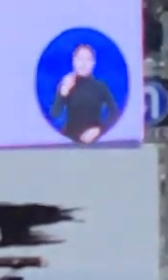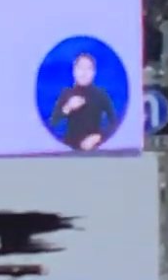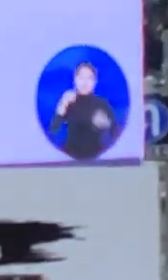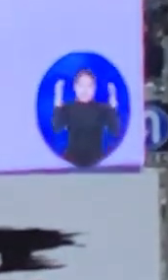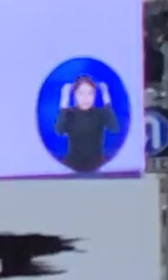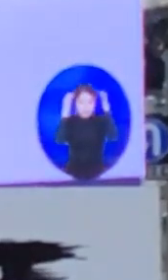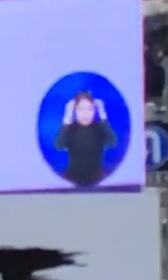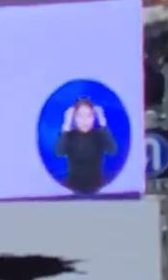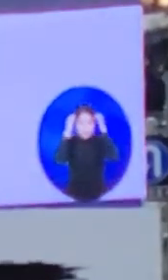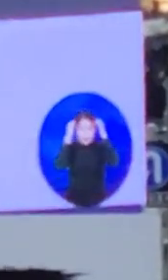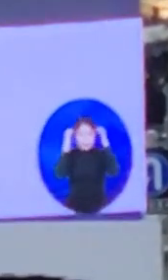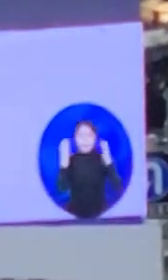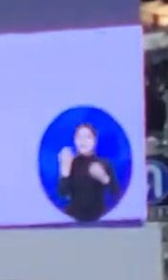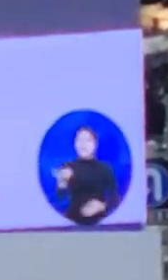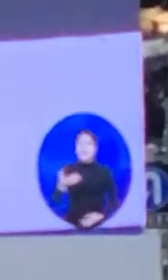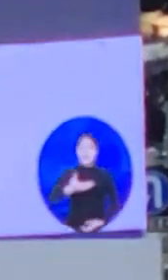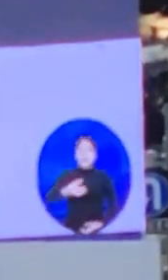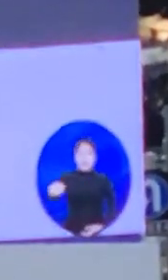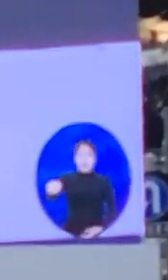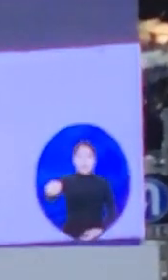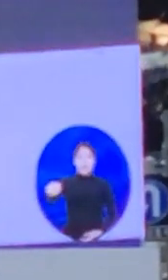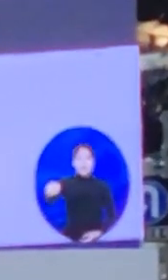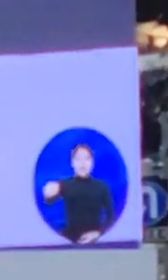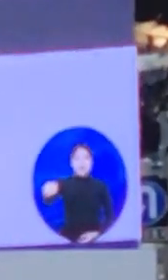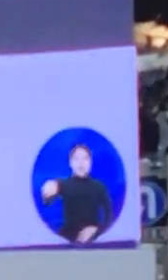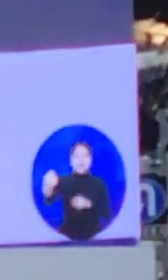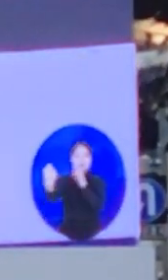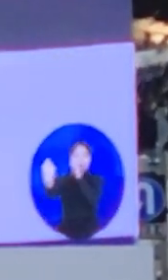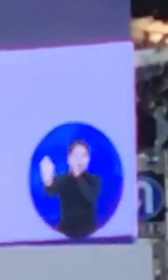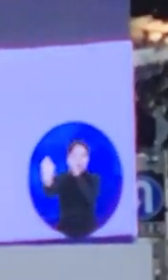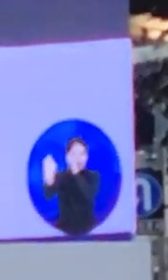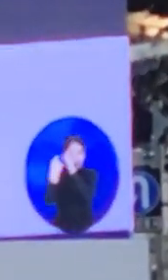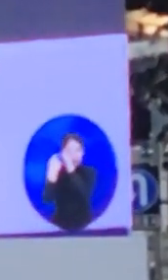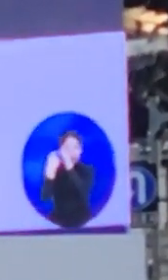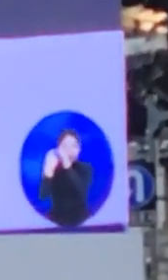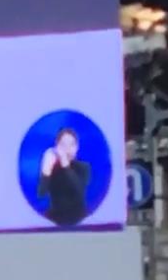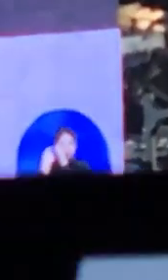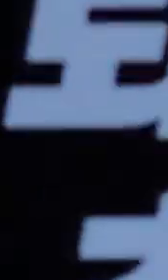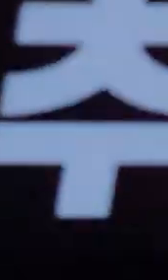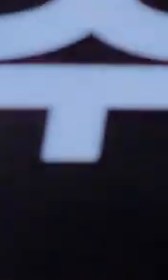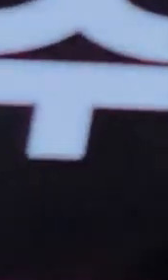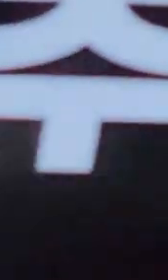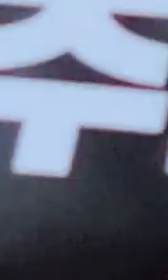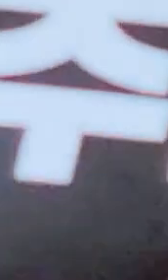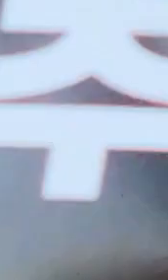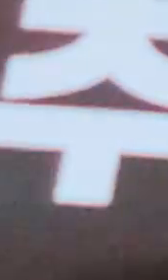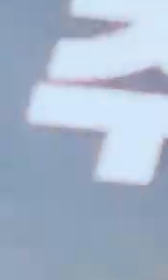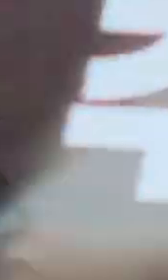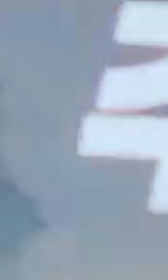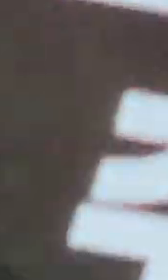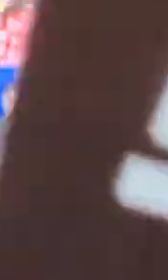당신들이 받아야 할 날이 머지 않았음을 명심하라!